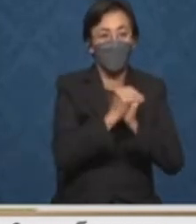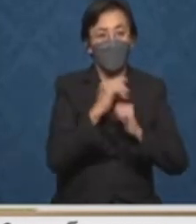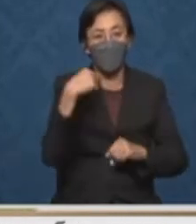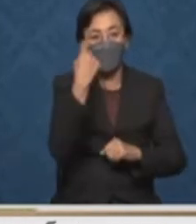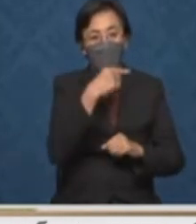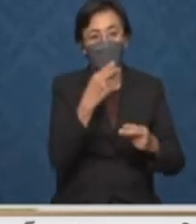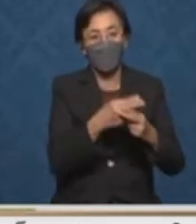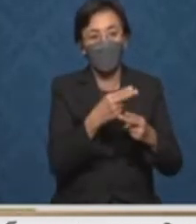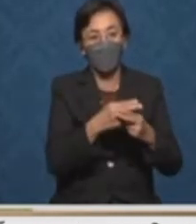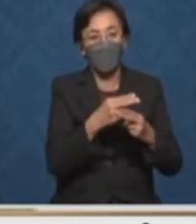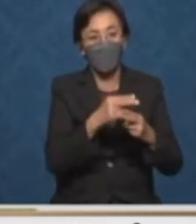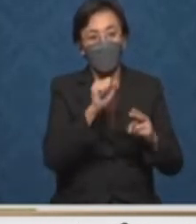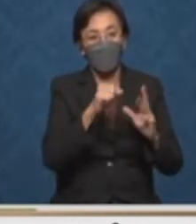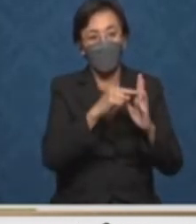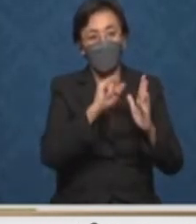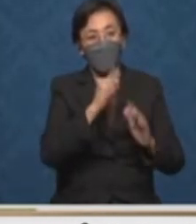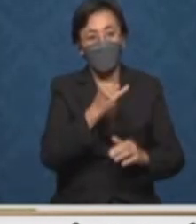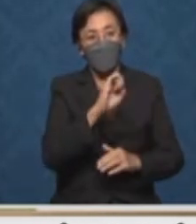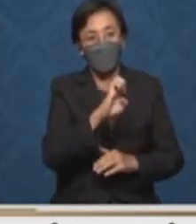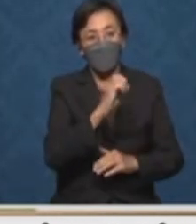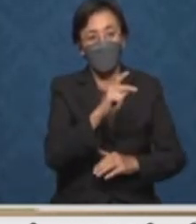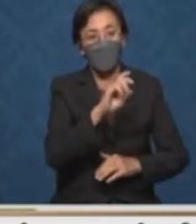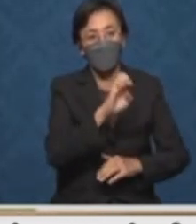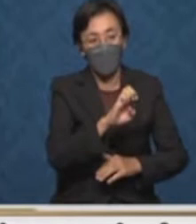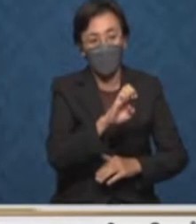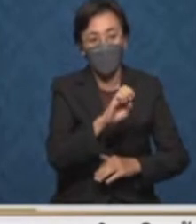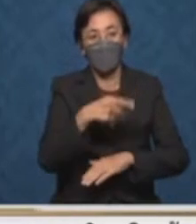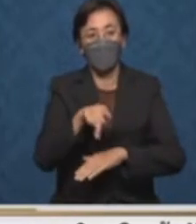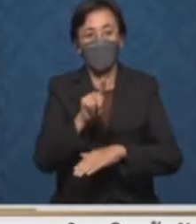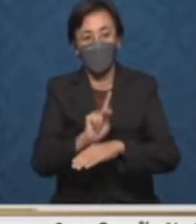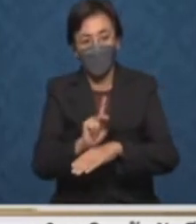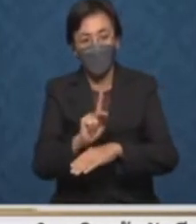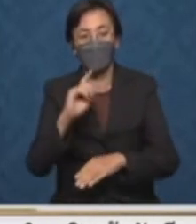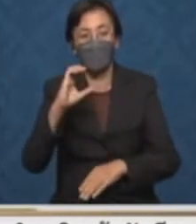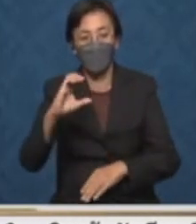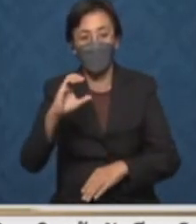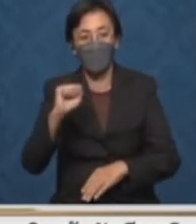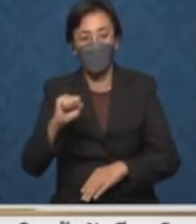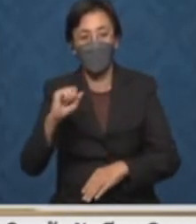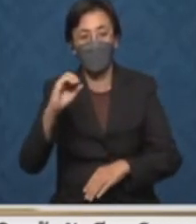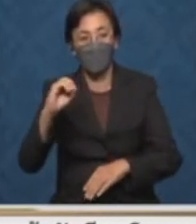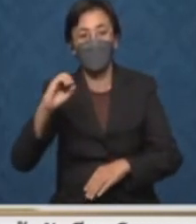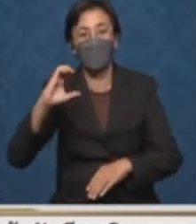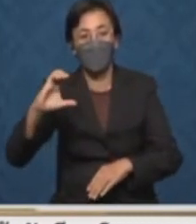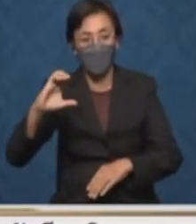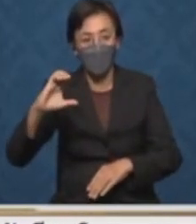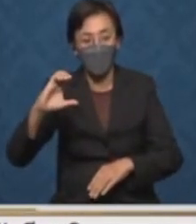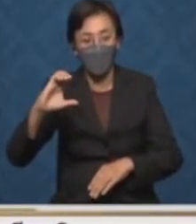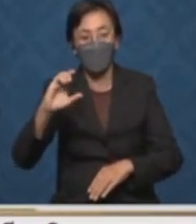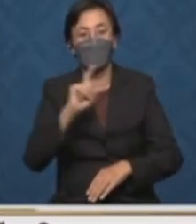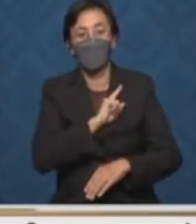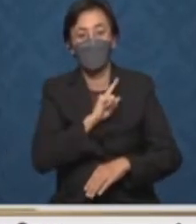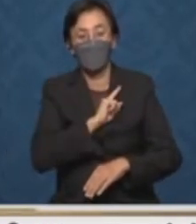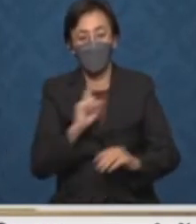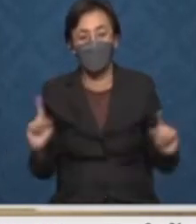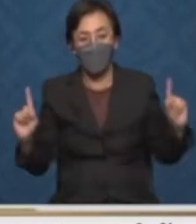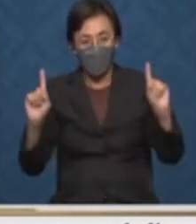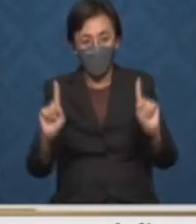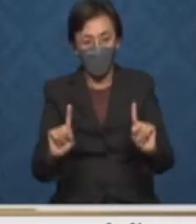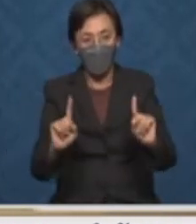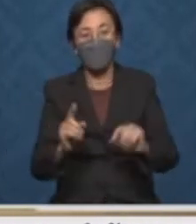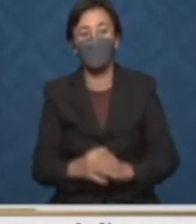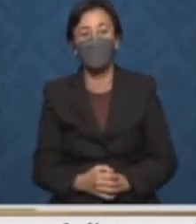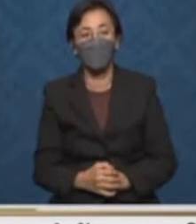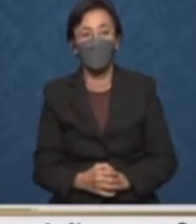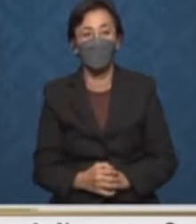ายสูจีขี้ประธานบริษัท CSOC นะครับเป็นตัวแทน